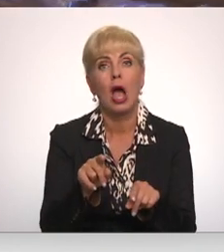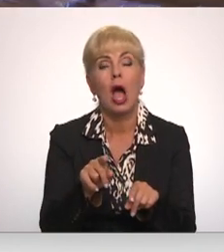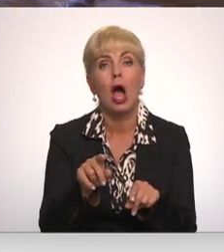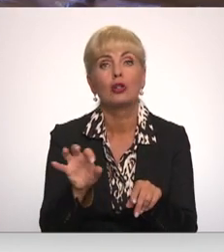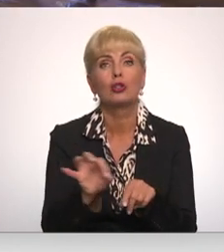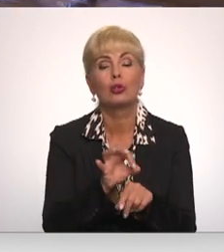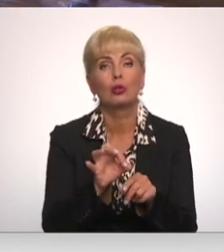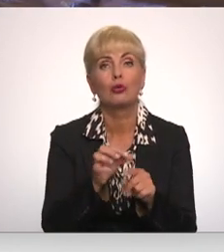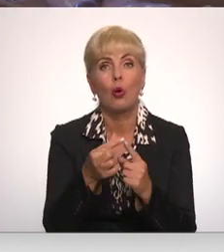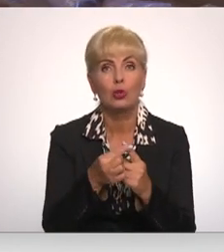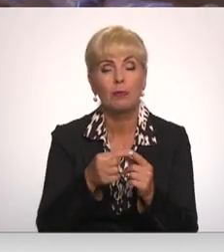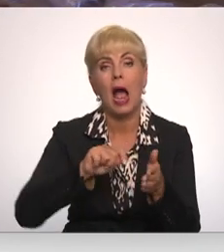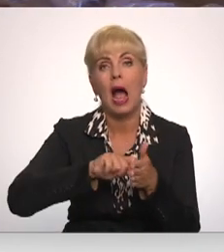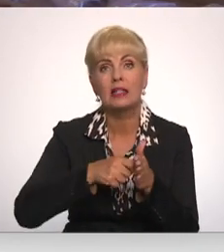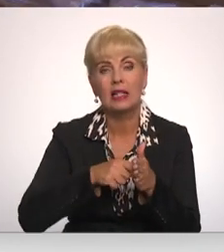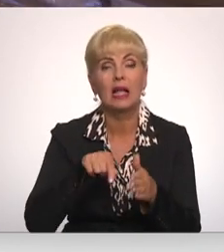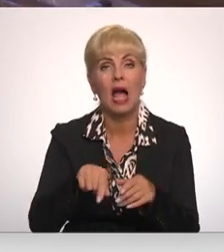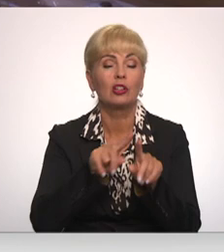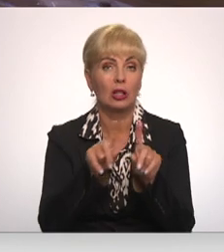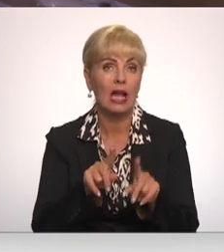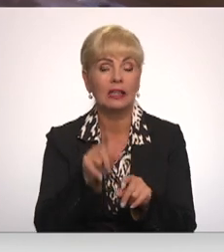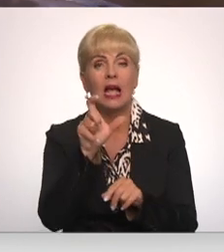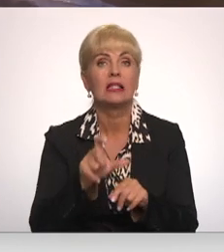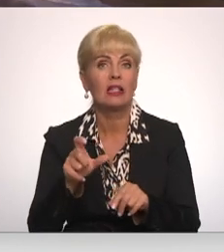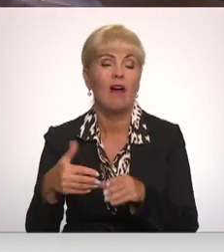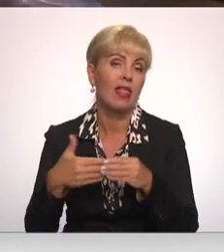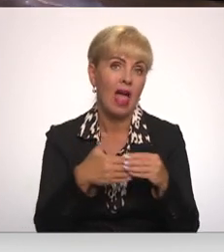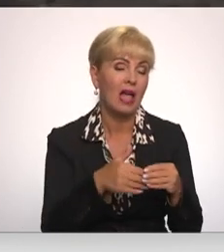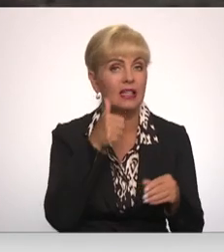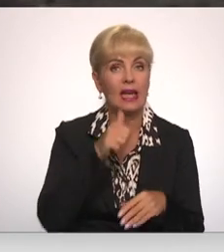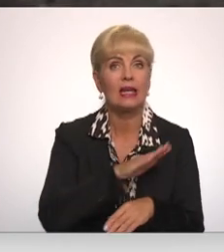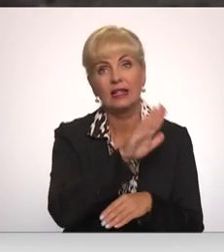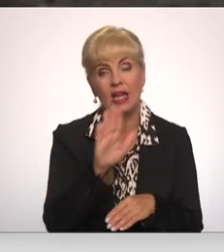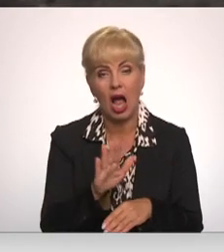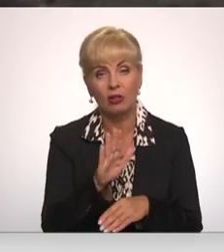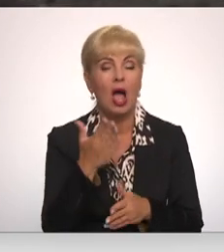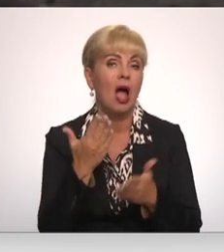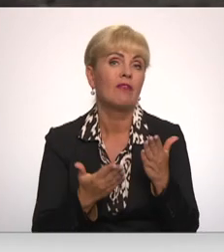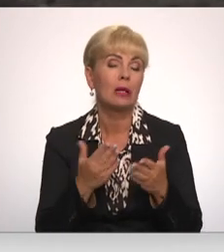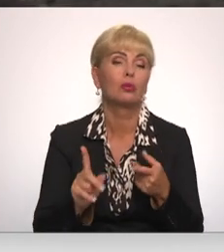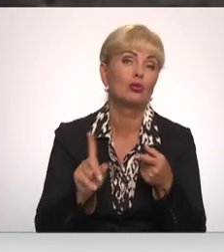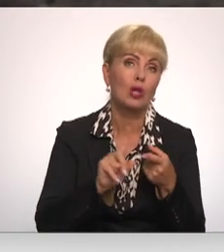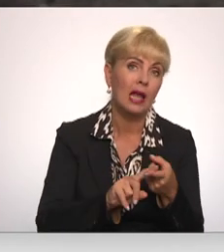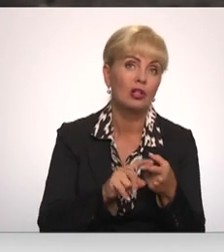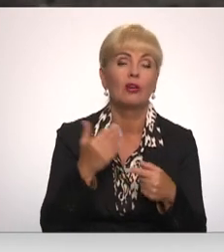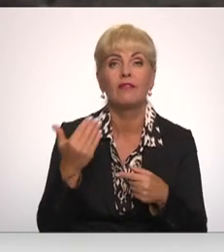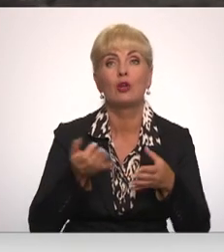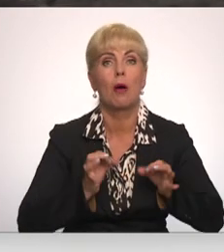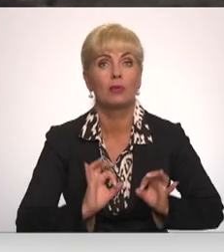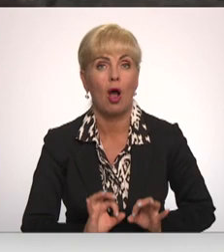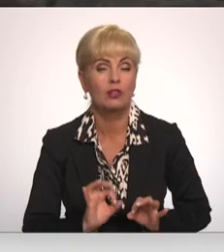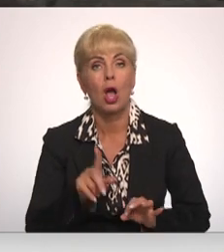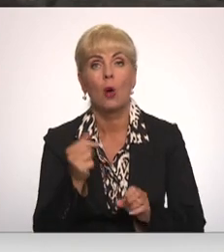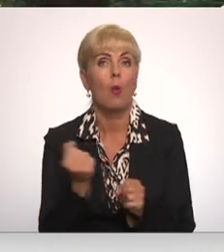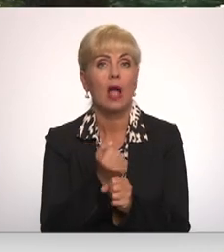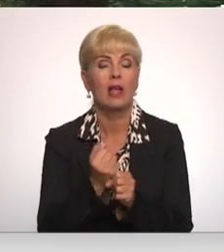uzpirksteņi, atslēgas, tādas lietas, ko cilvēks laikam nesā līdz ikdienā un kas ir varbūt arī saistīts ar viņu profesiju, ko viņi